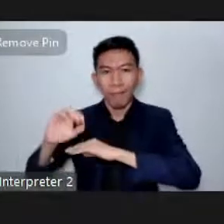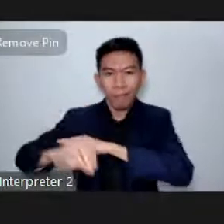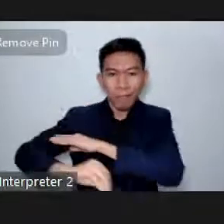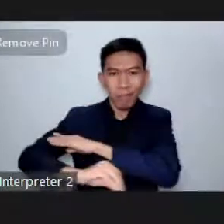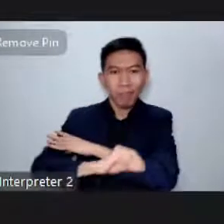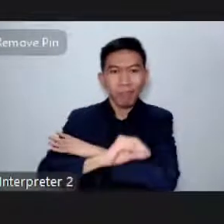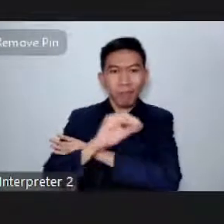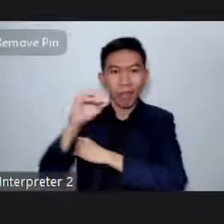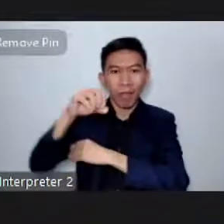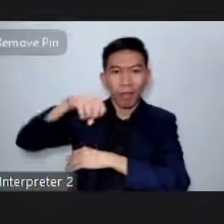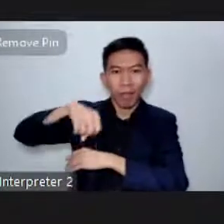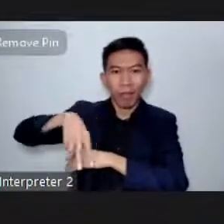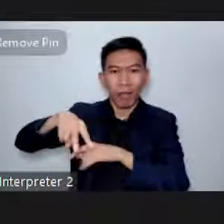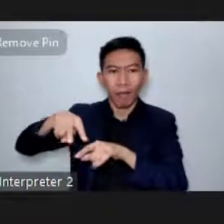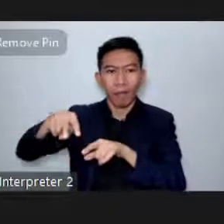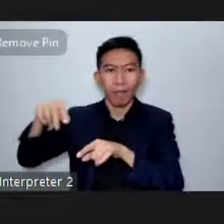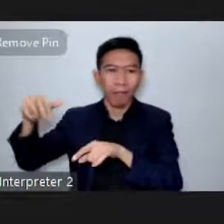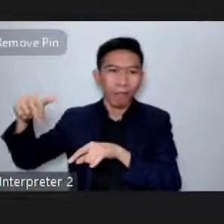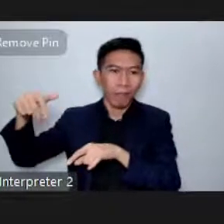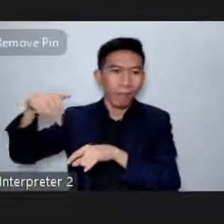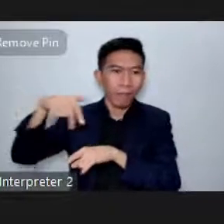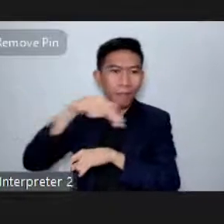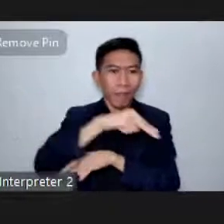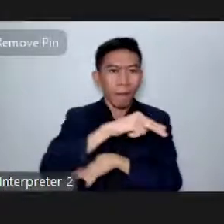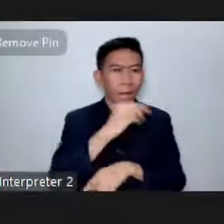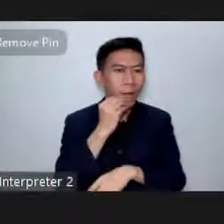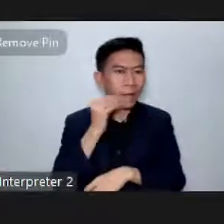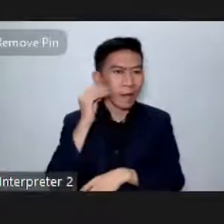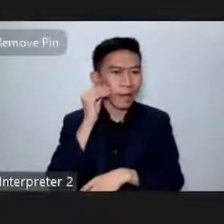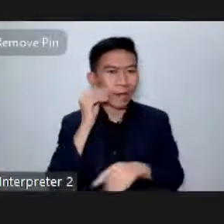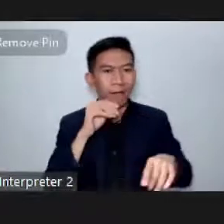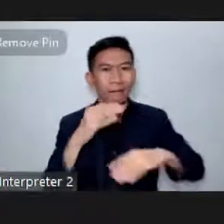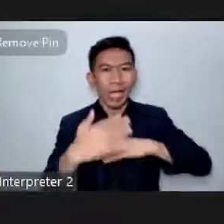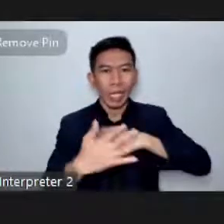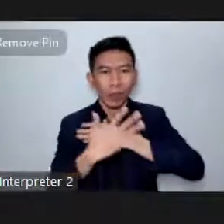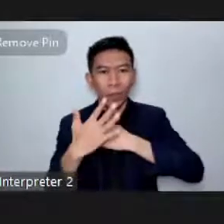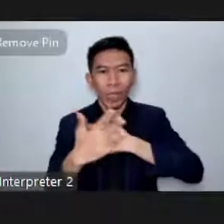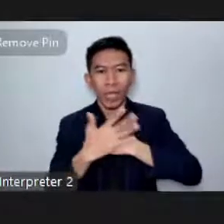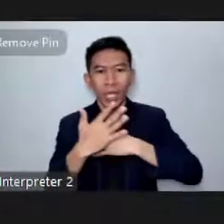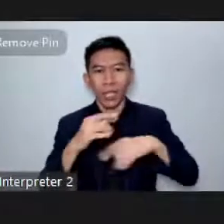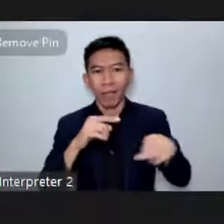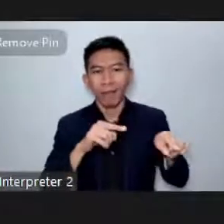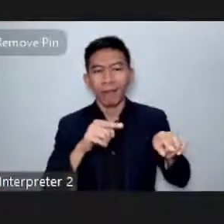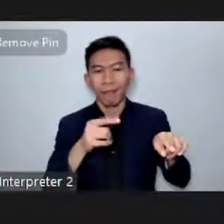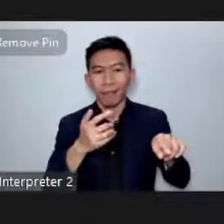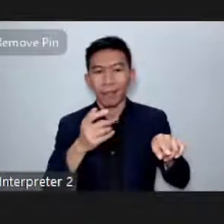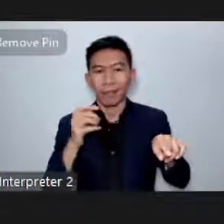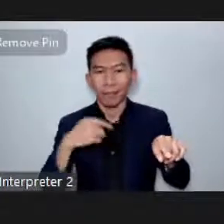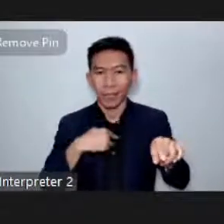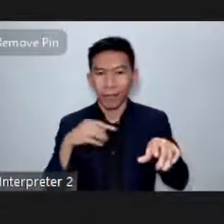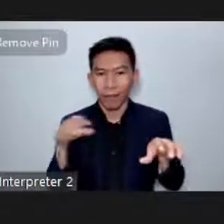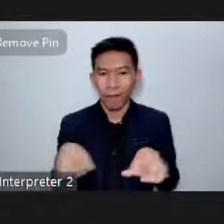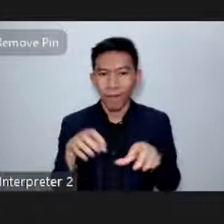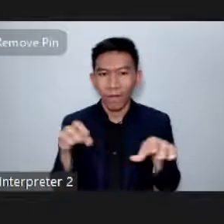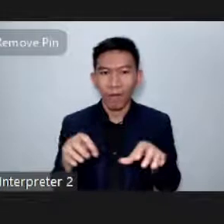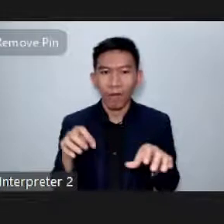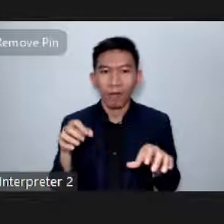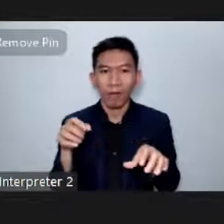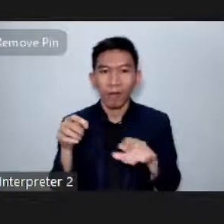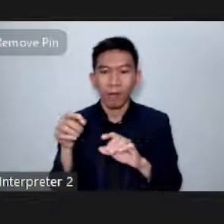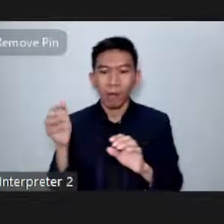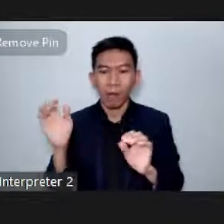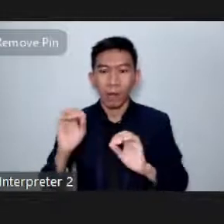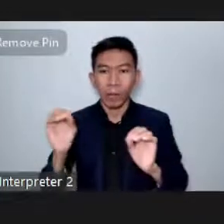pala ako, pagbalik sa bahay, tubigan naman. Kaya yan ang ating gawain nung wala pa